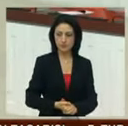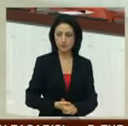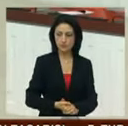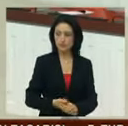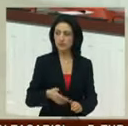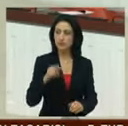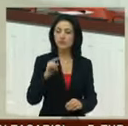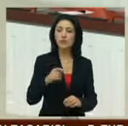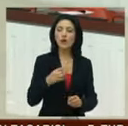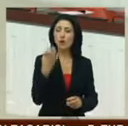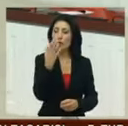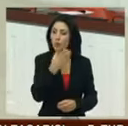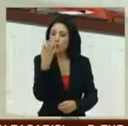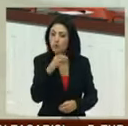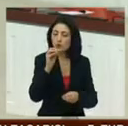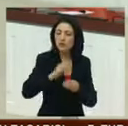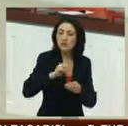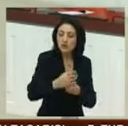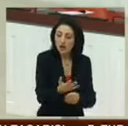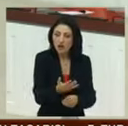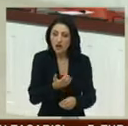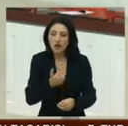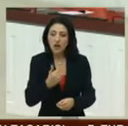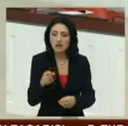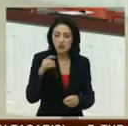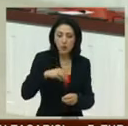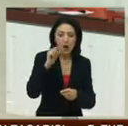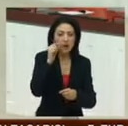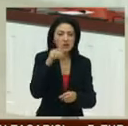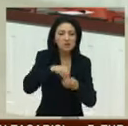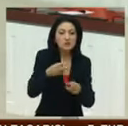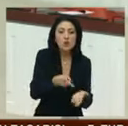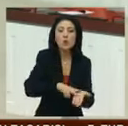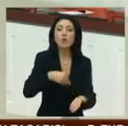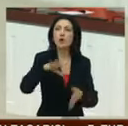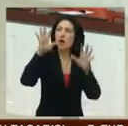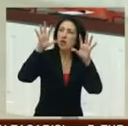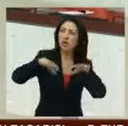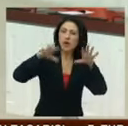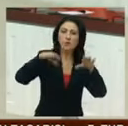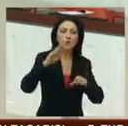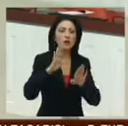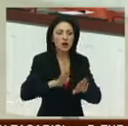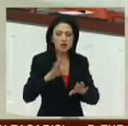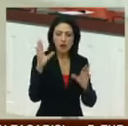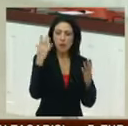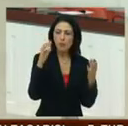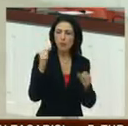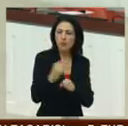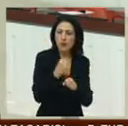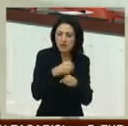Vatandaşlarınız madenlerde ve depremlerde aldırmazlıktan ölmeyecek. Yağmur yağınca duble yollarda